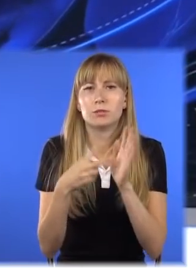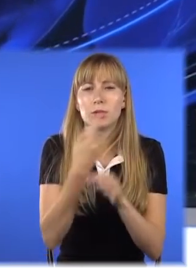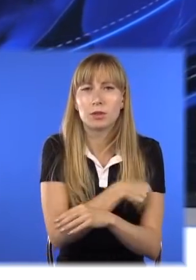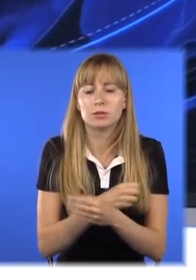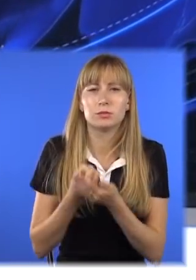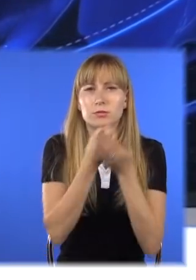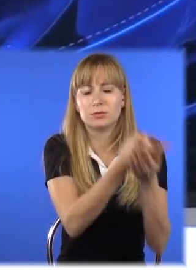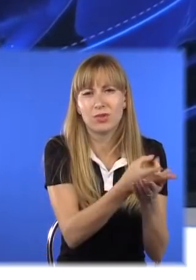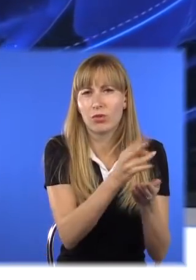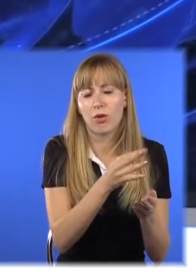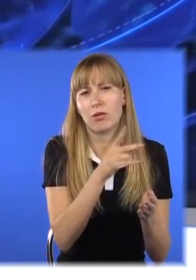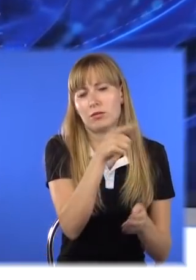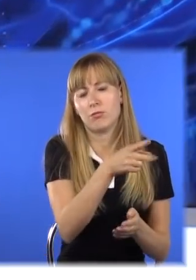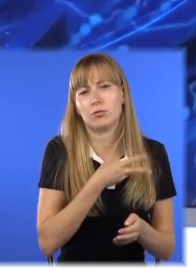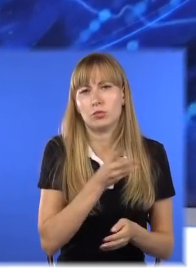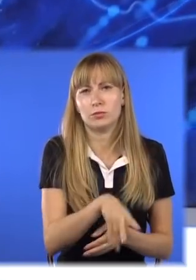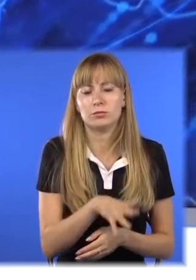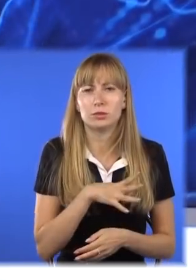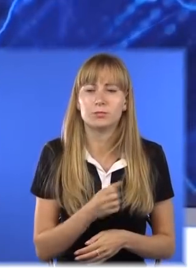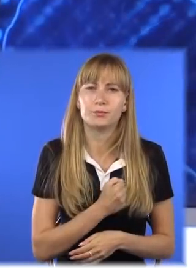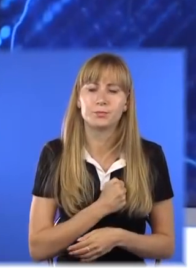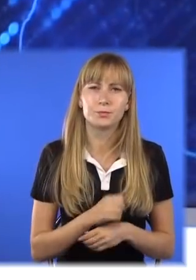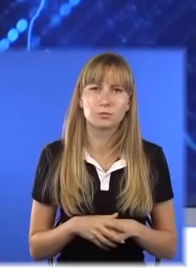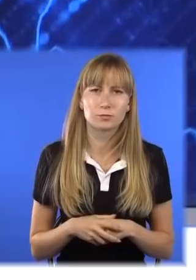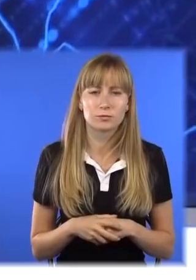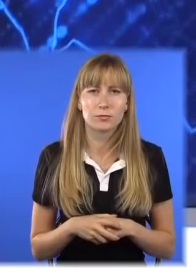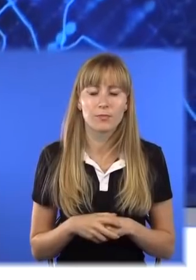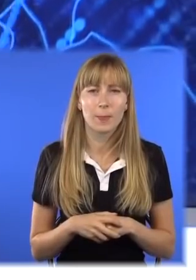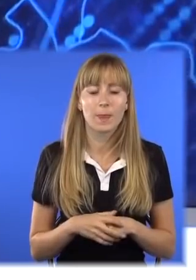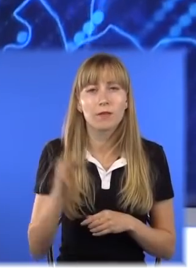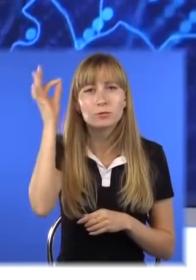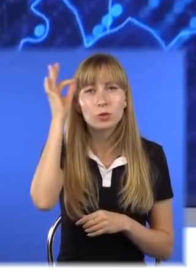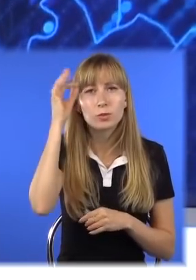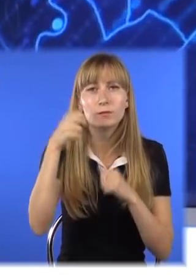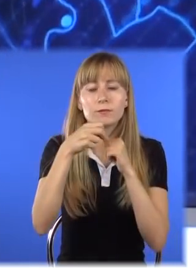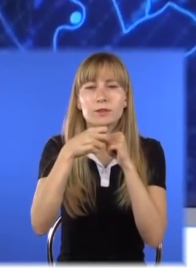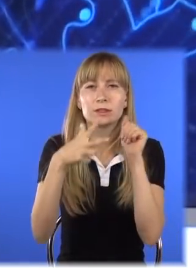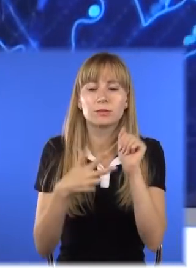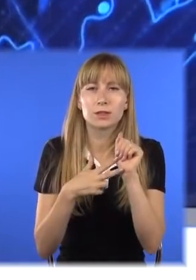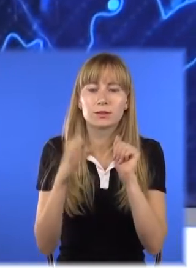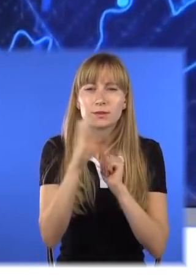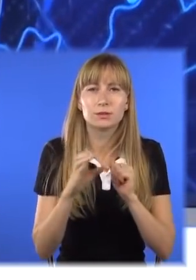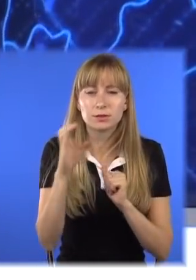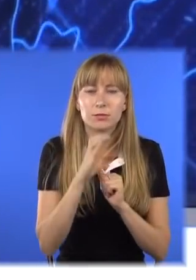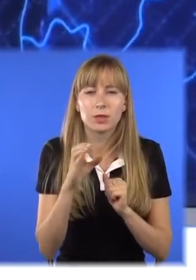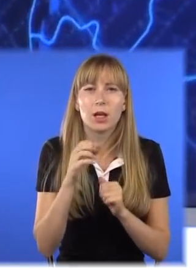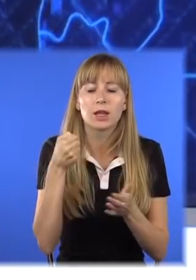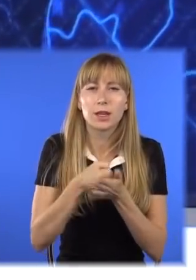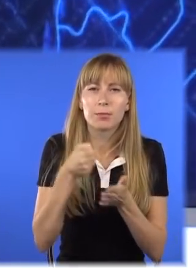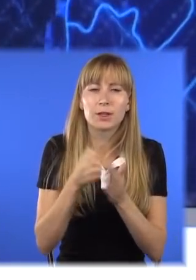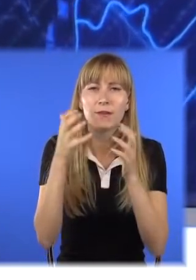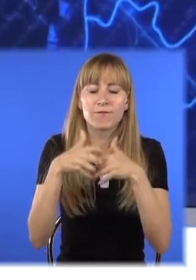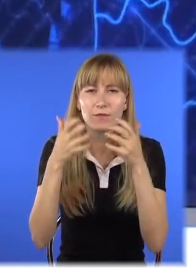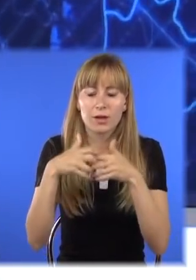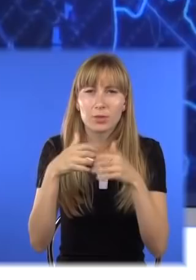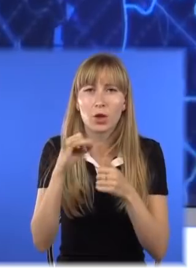Нагадаю, 18 вересня на дробильній фабриці центрального ГЗК з 15-метрової висоти впав працівник. Чоловік